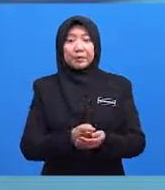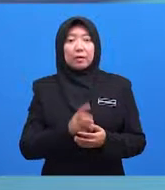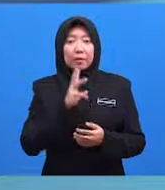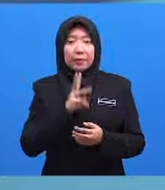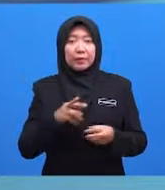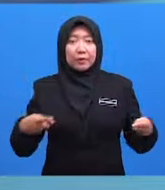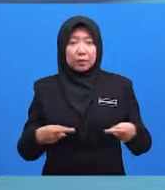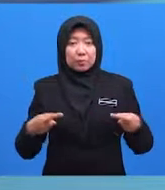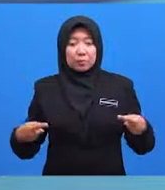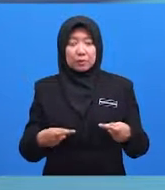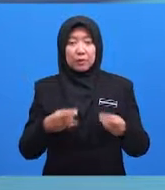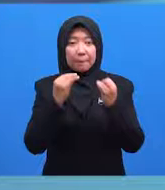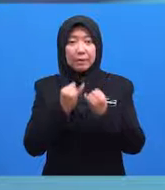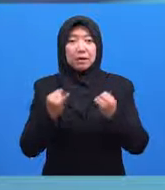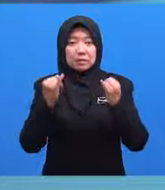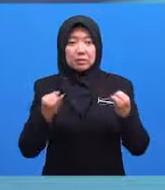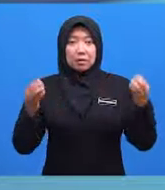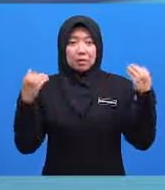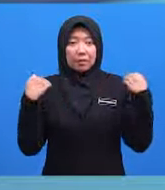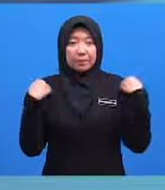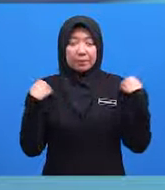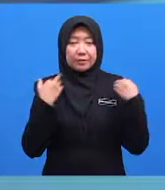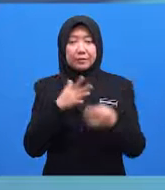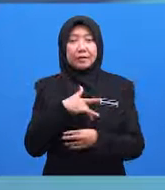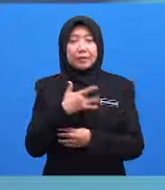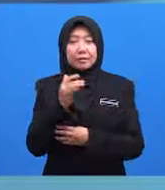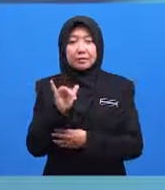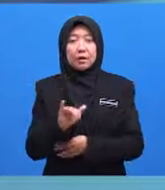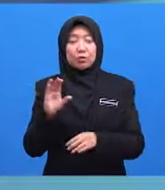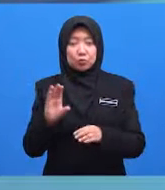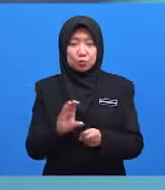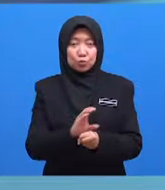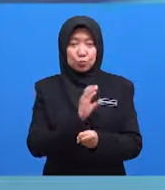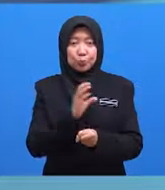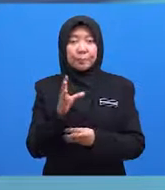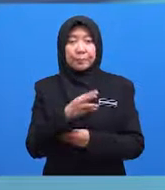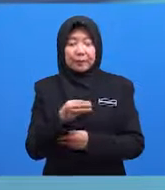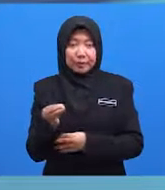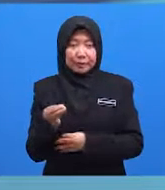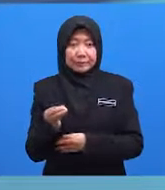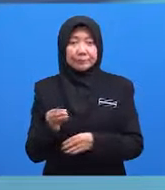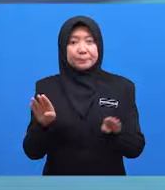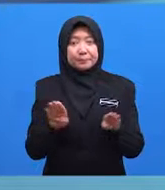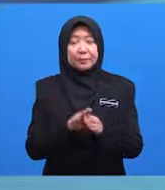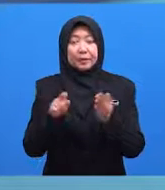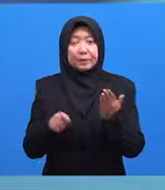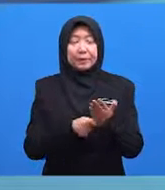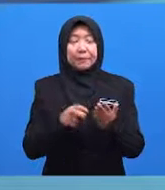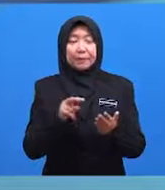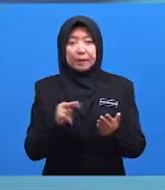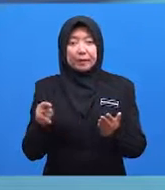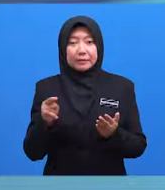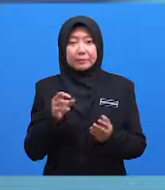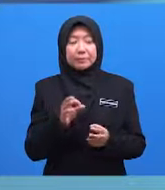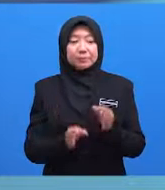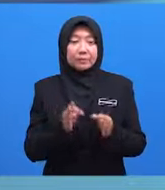air rebusan ini mempunyai rasa yang cukup dan sebagai tambahan jika